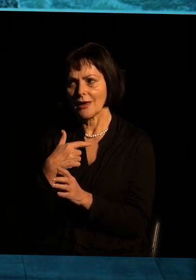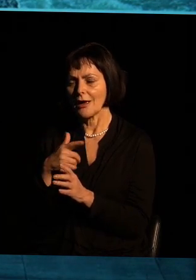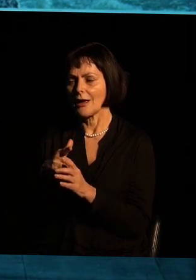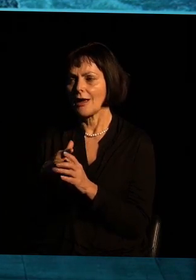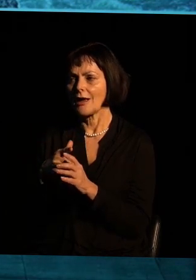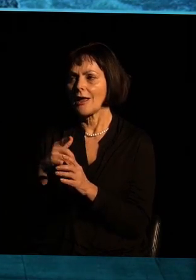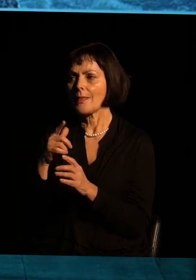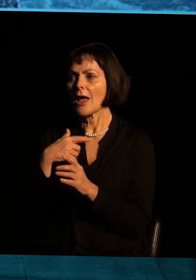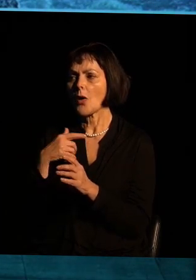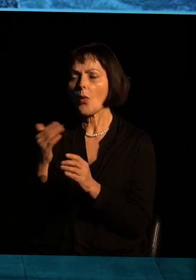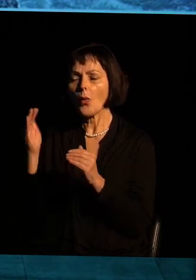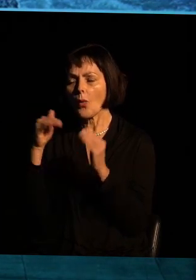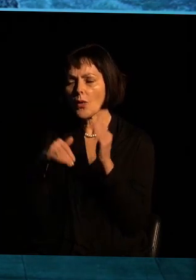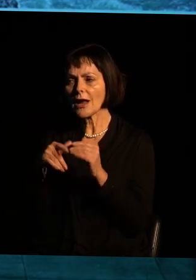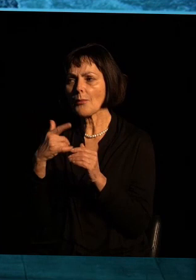na Akerczaku,